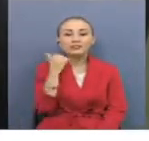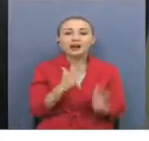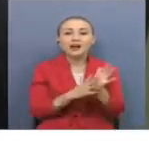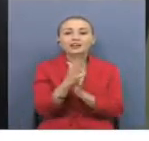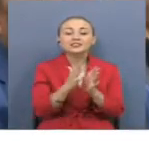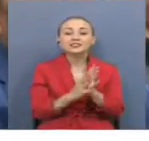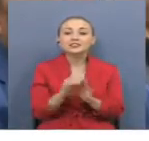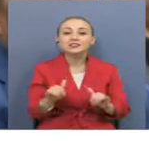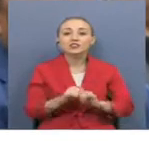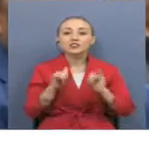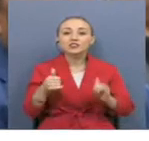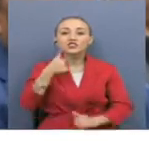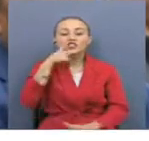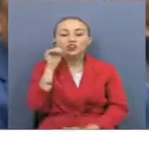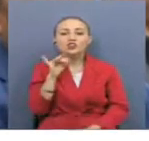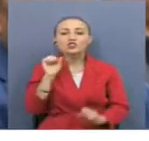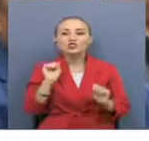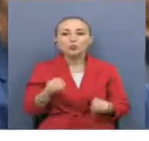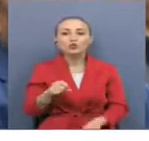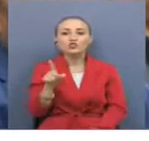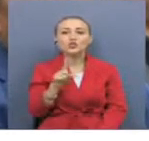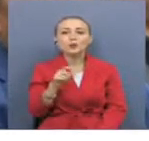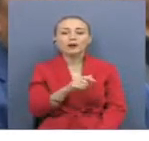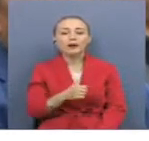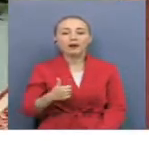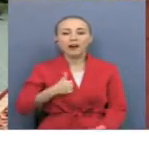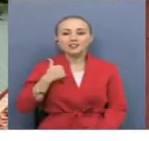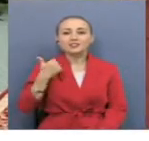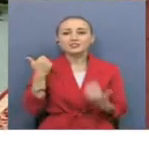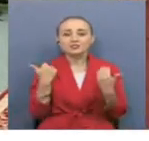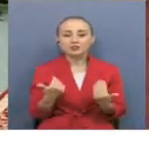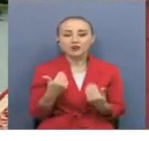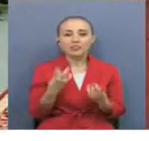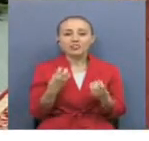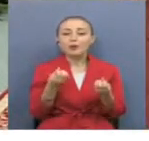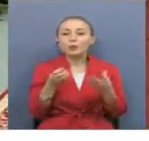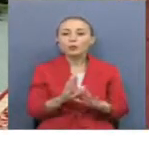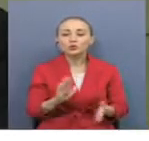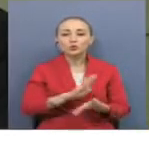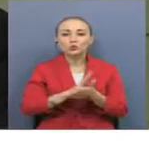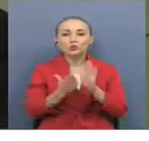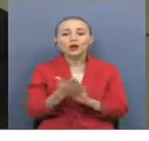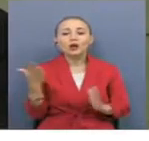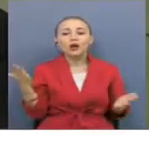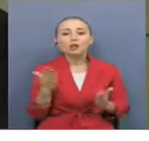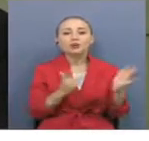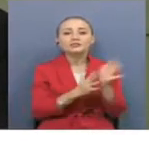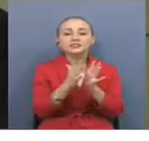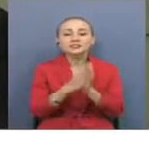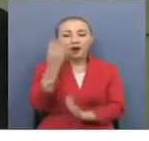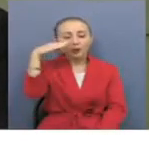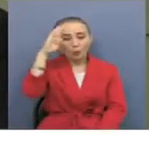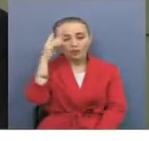дәнді дақылдардың пісіп жетілу мәселелері де сөз болды. Егістіктегі жаздық бидай мәселесіне ерекше назар аударылды.